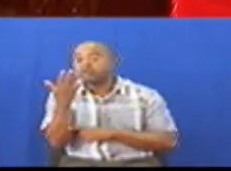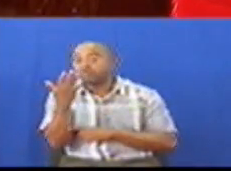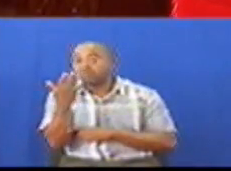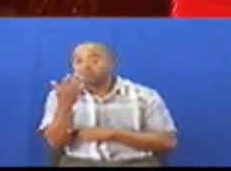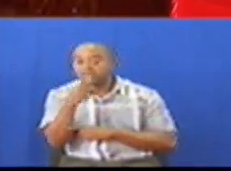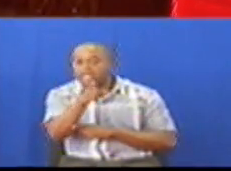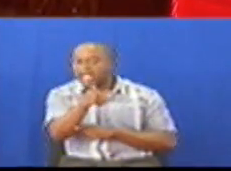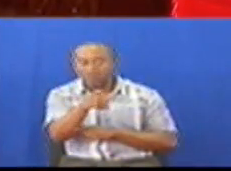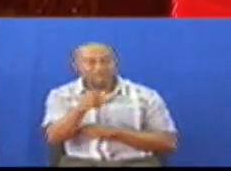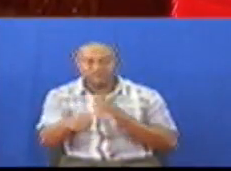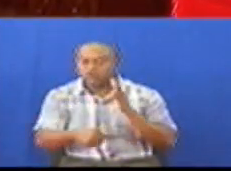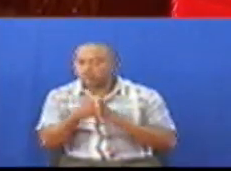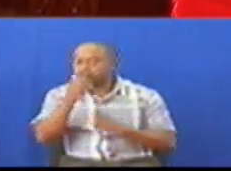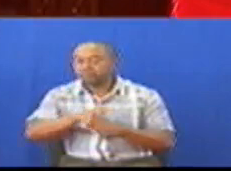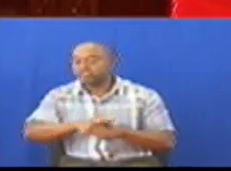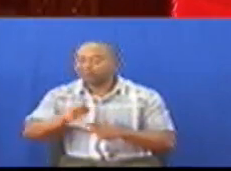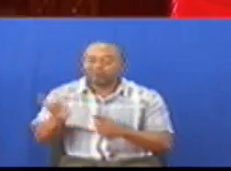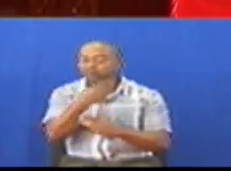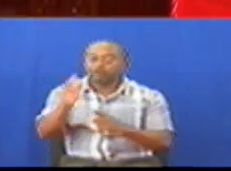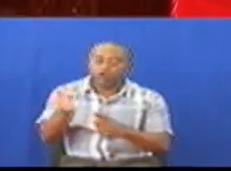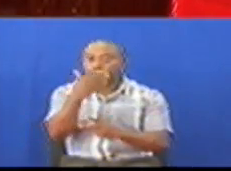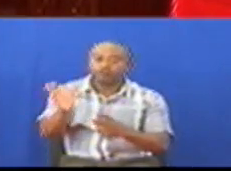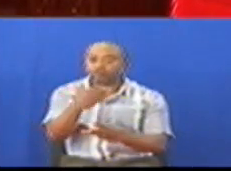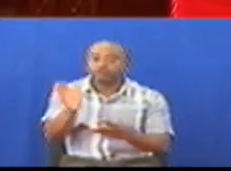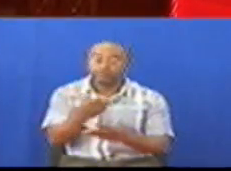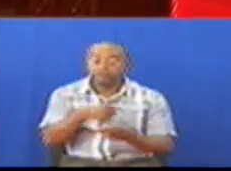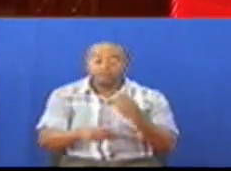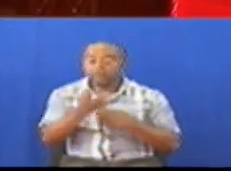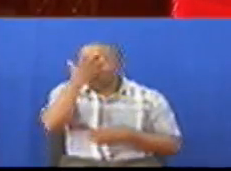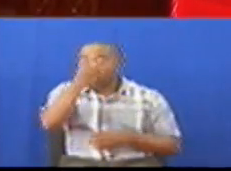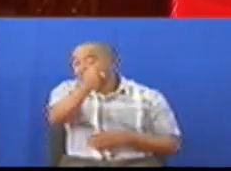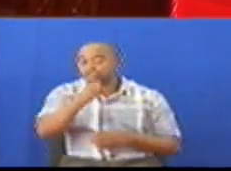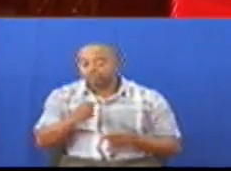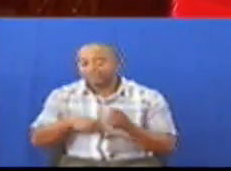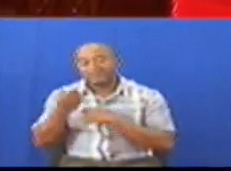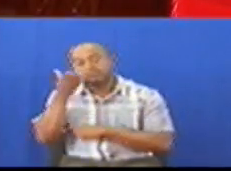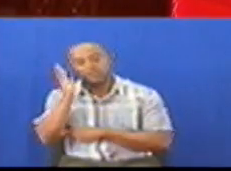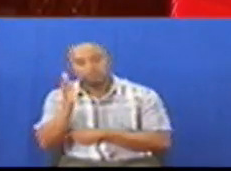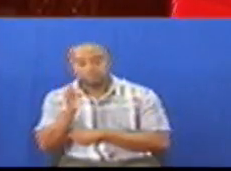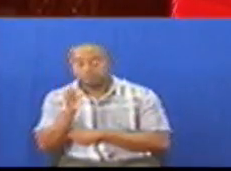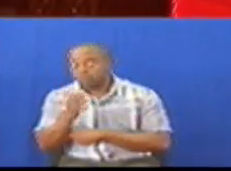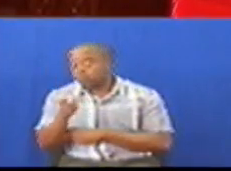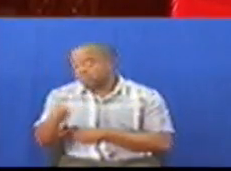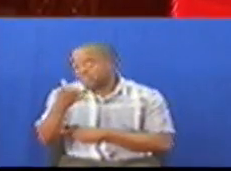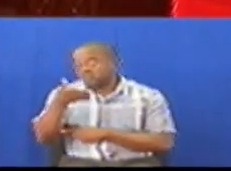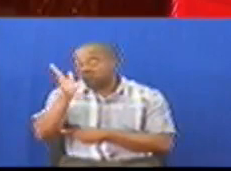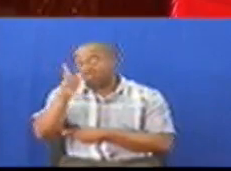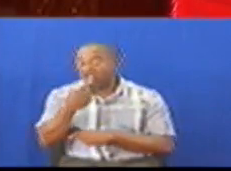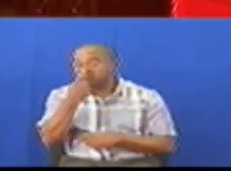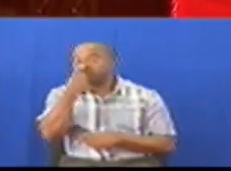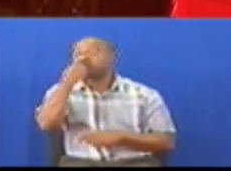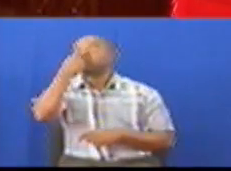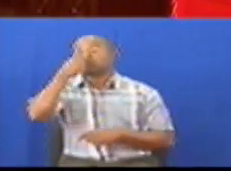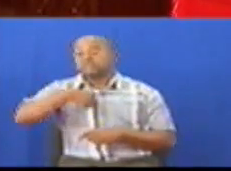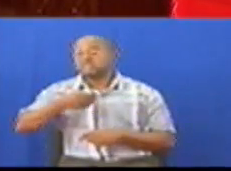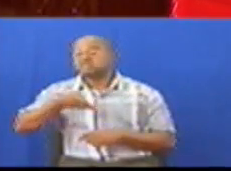wanafanyiwa hila na kuondolewa. Mheshimiwa Naibu Spika, ni aibu kubwa kwa serikali inayojinasibu kuwa ni ya kidemokrasia na inayofuata misingi ya